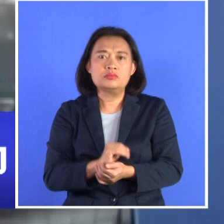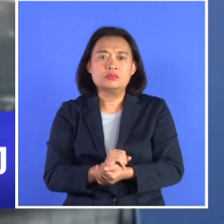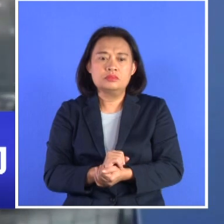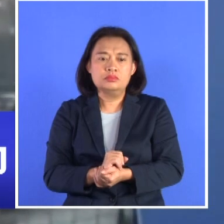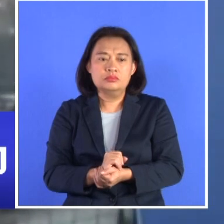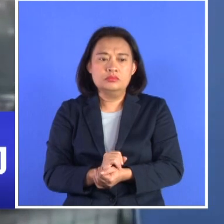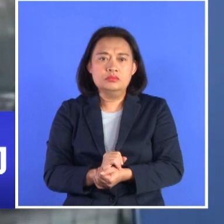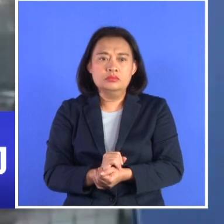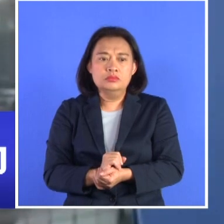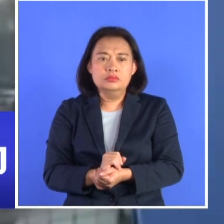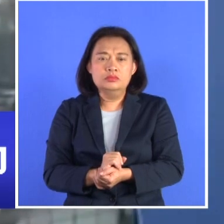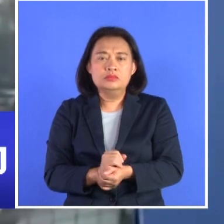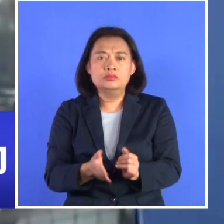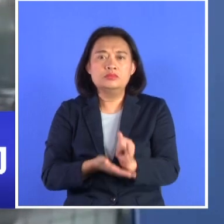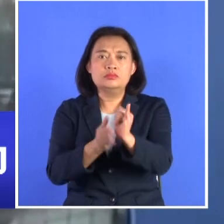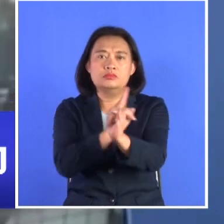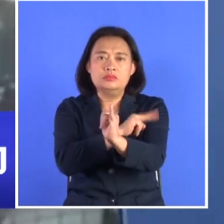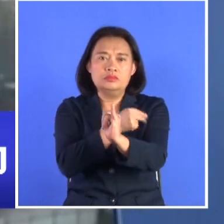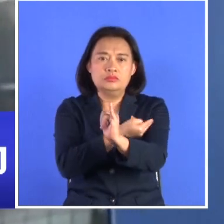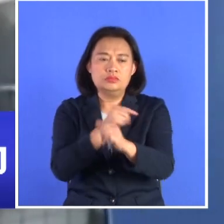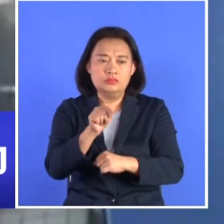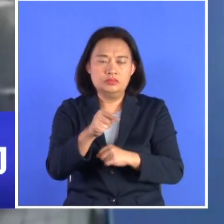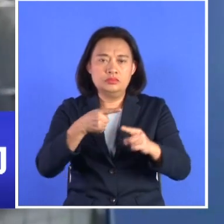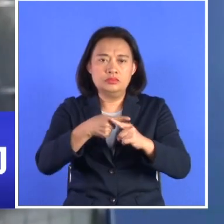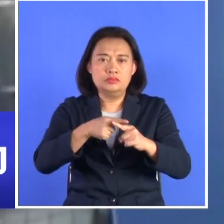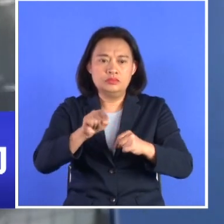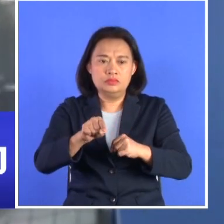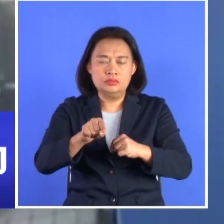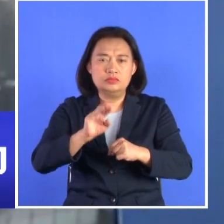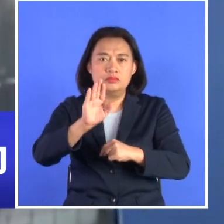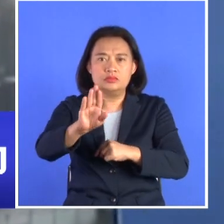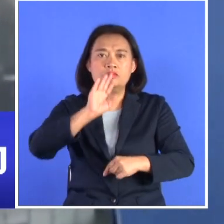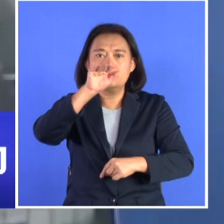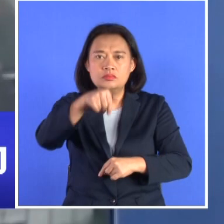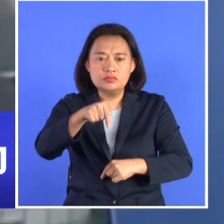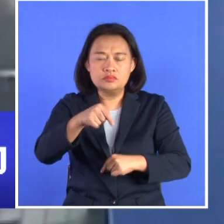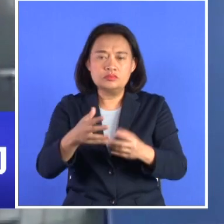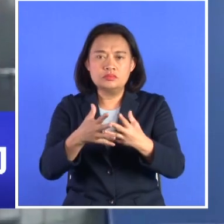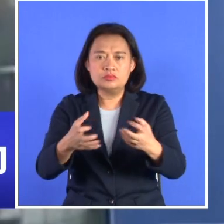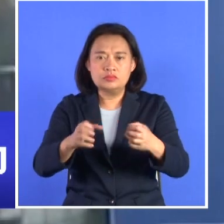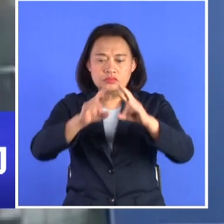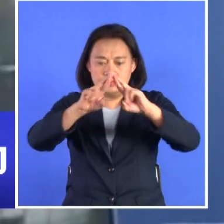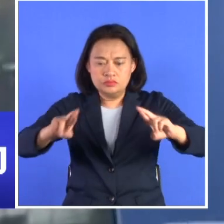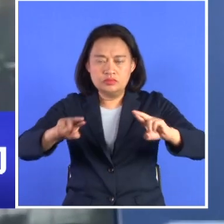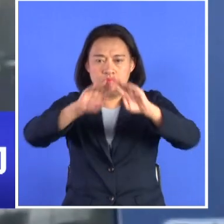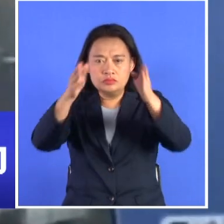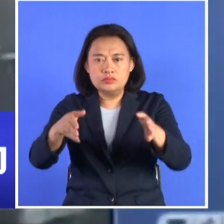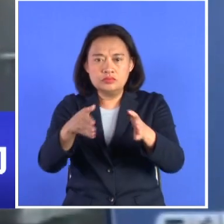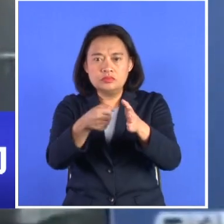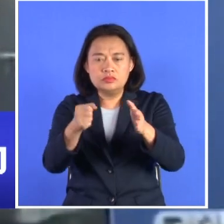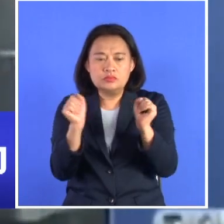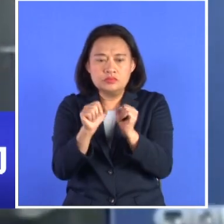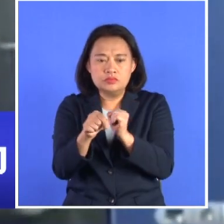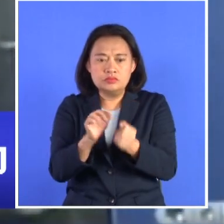ก็นำตัวนี้ส่งโรงพยาบาลเนื่องจากว่าบาดเจ็บจากแรงกระแทกของช้างความเสียหายในร้านมีตู้เย็นก็เสียหายหัวปั่นน้ำมัน